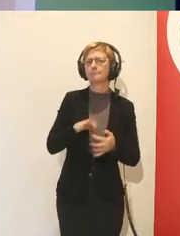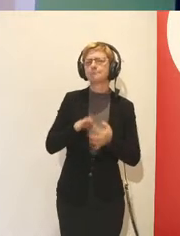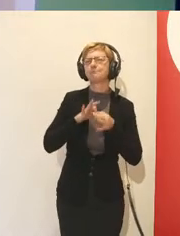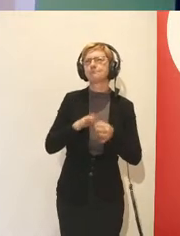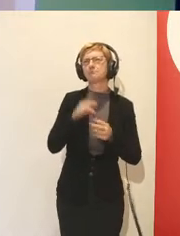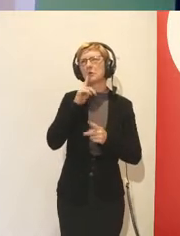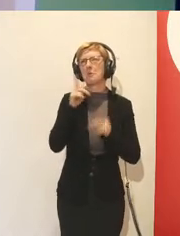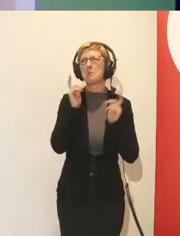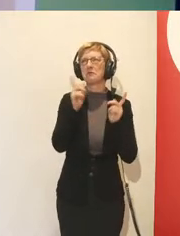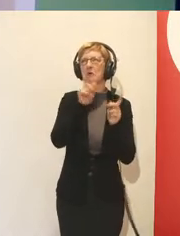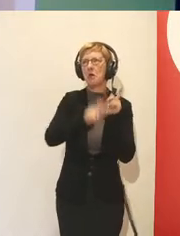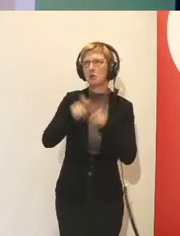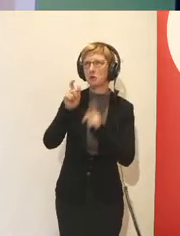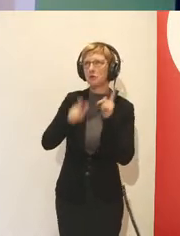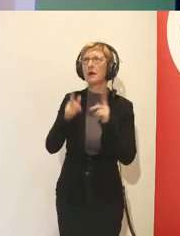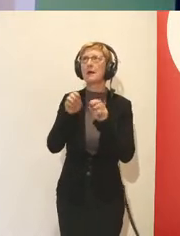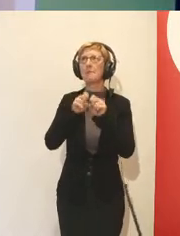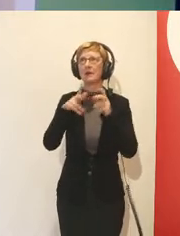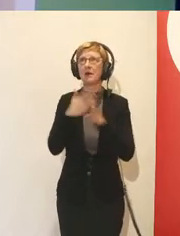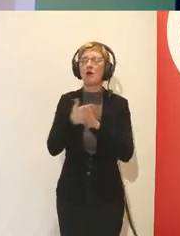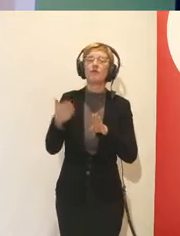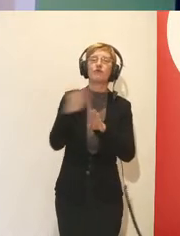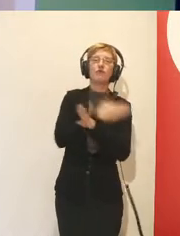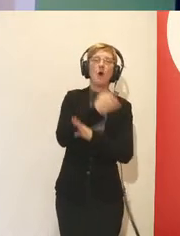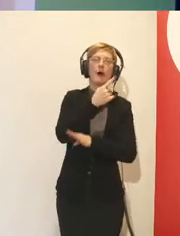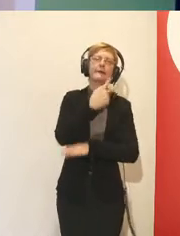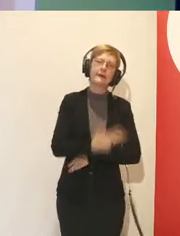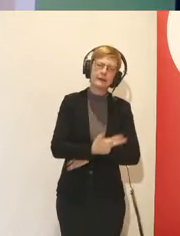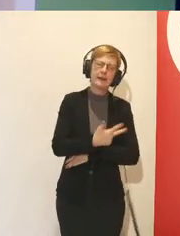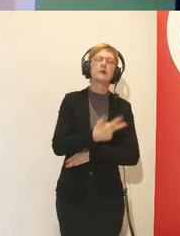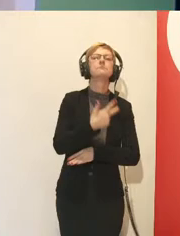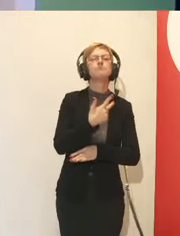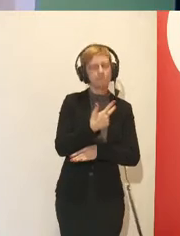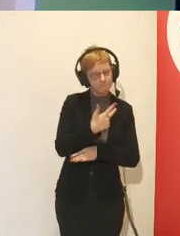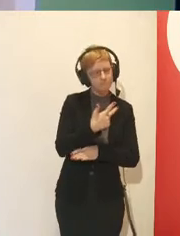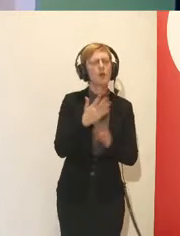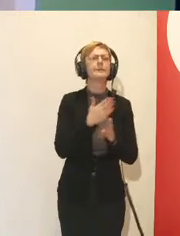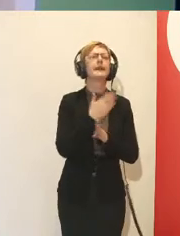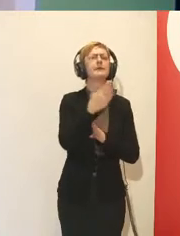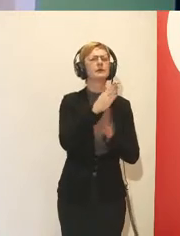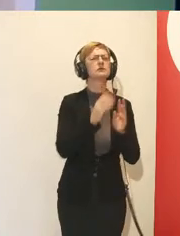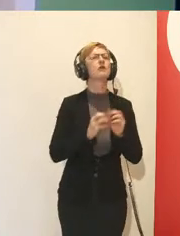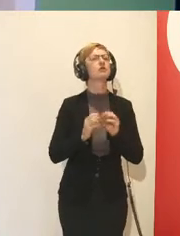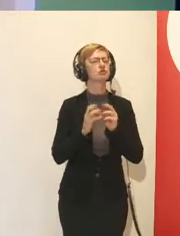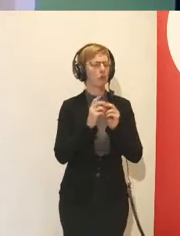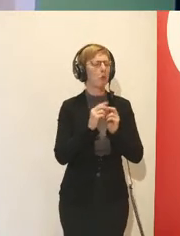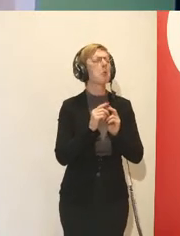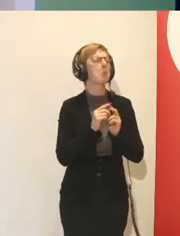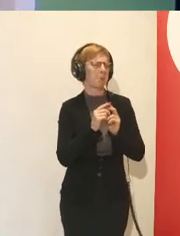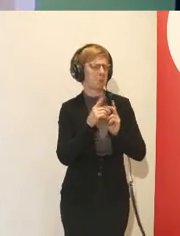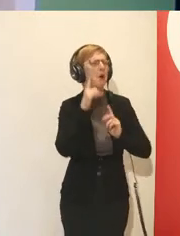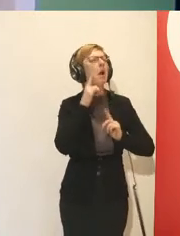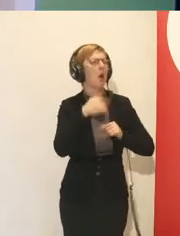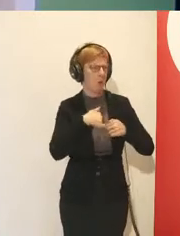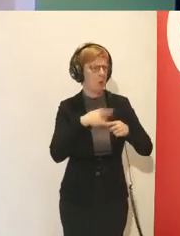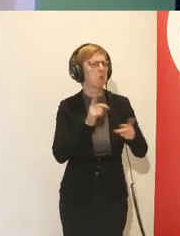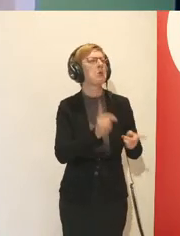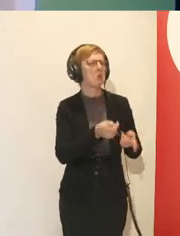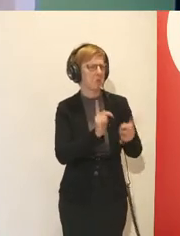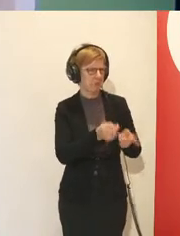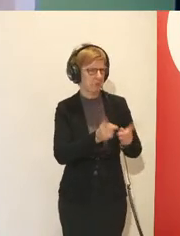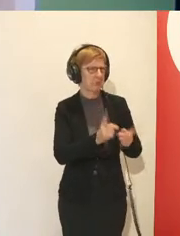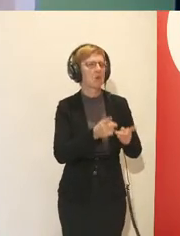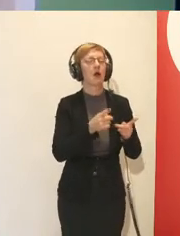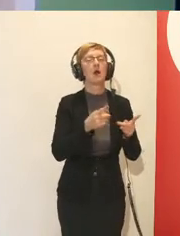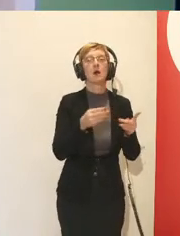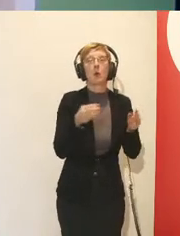der bevölkerung vor der pandemie eine generelle tendenz führung zu glauben also auch keine kleine gruppe und das hatte auch da schon